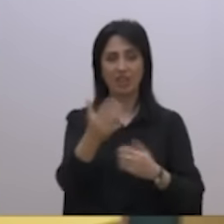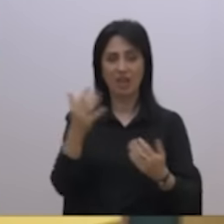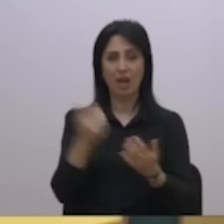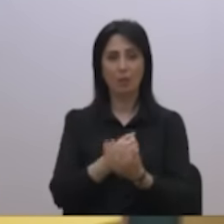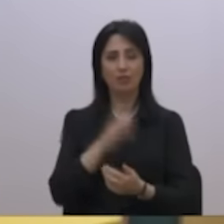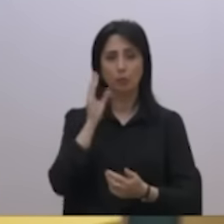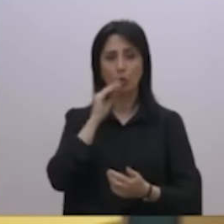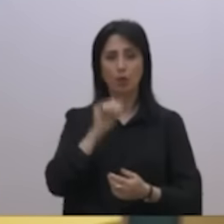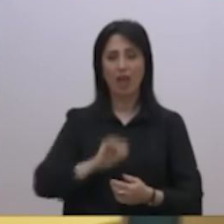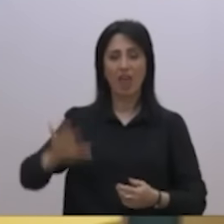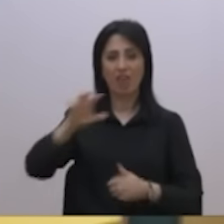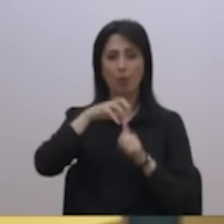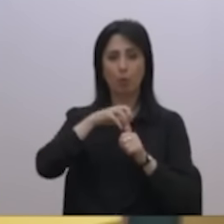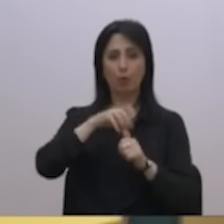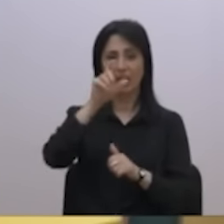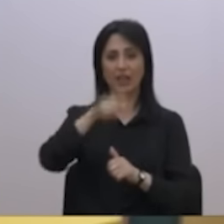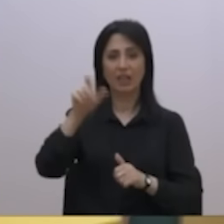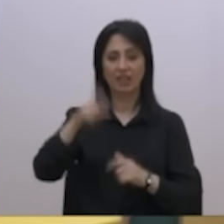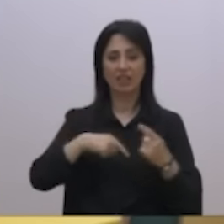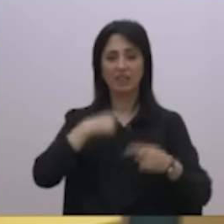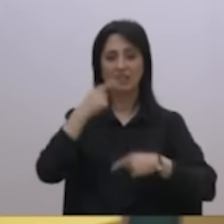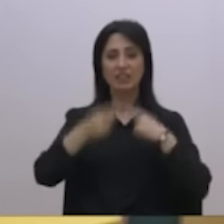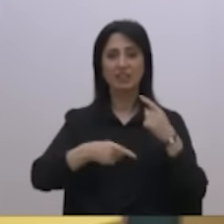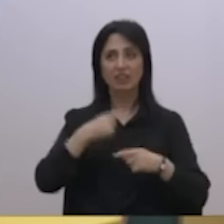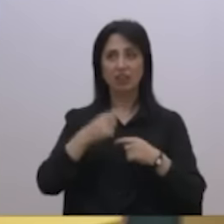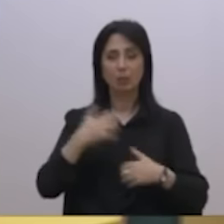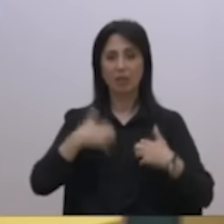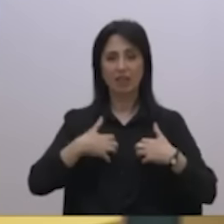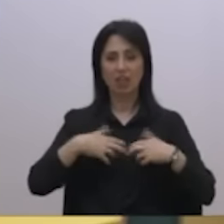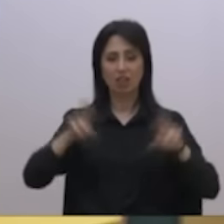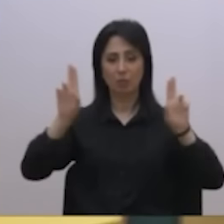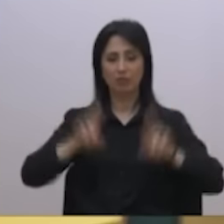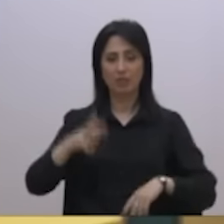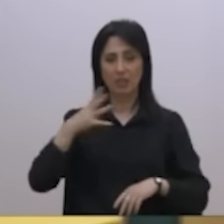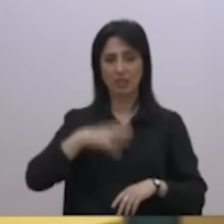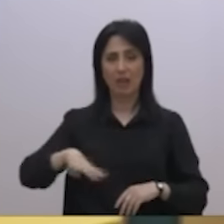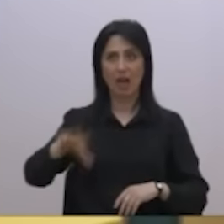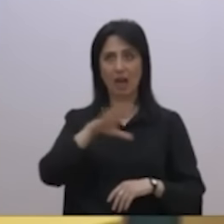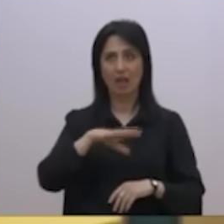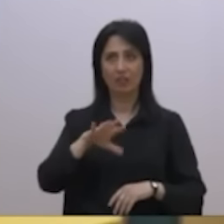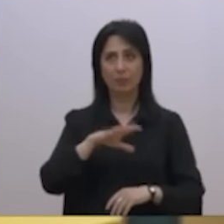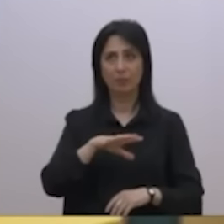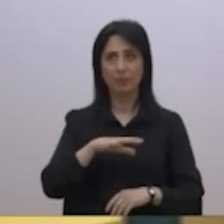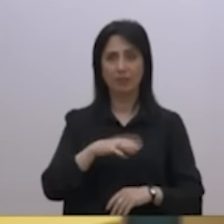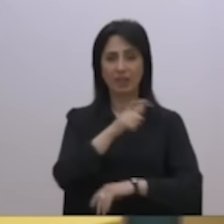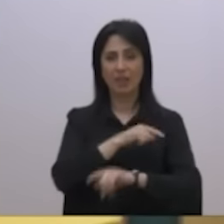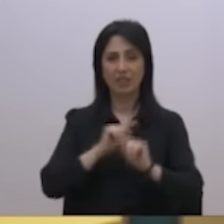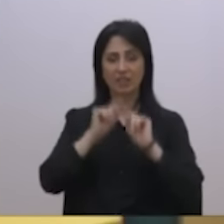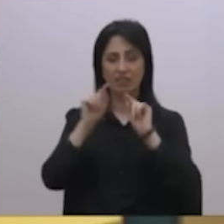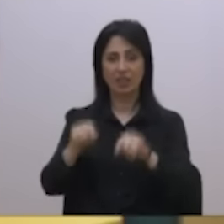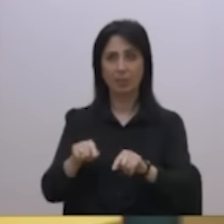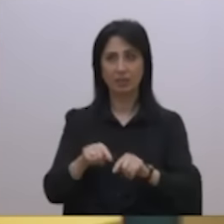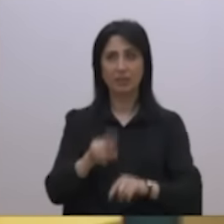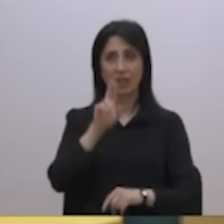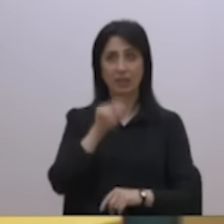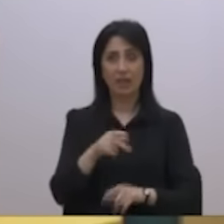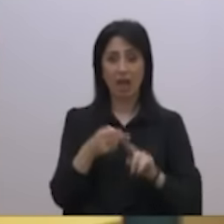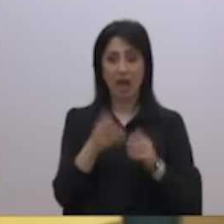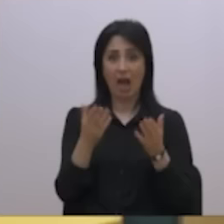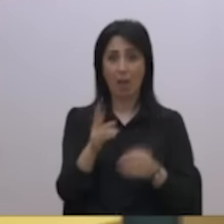გამარჯვებაა, როდესაც ევროპული ლიდერები საუბრობენ დაჩქარებული წესით საქართველოს გაწევრიანებაზე. და აი